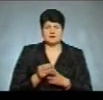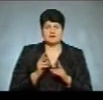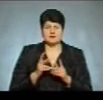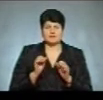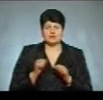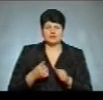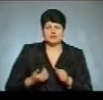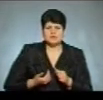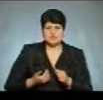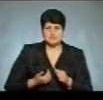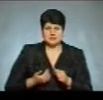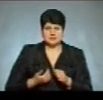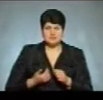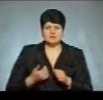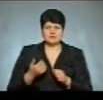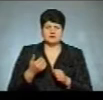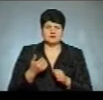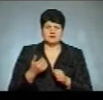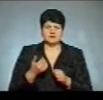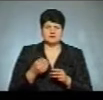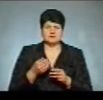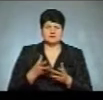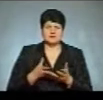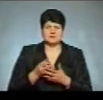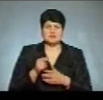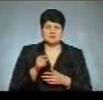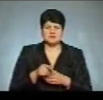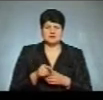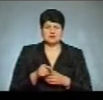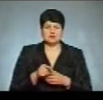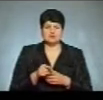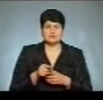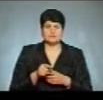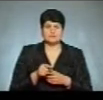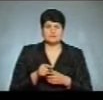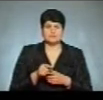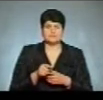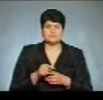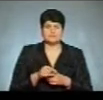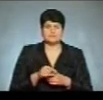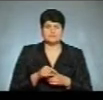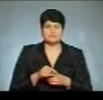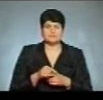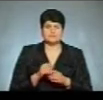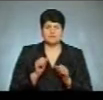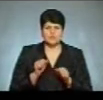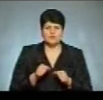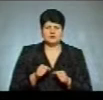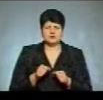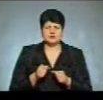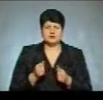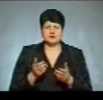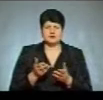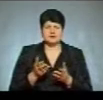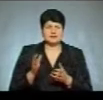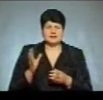можна заплатити, щоб було тепло, заплатити за те, щоб горіло, як тільки цей. Тобто можна якось, як це не